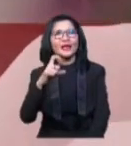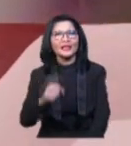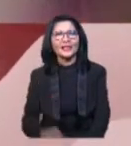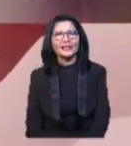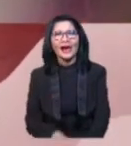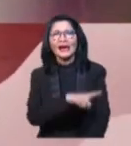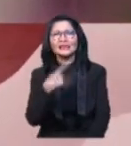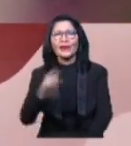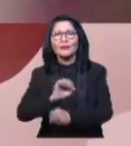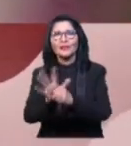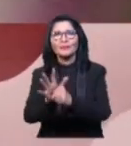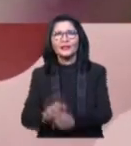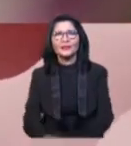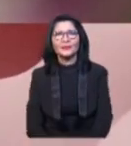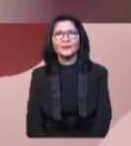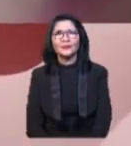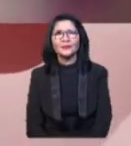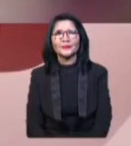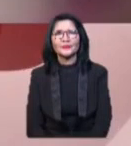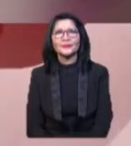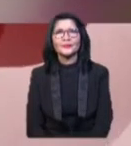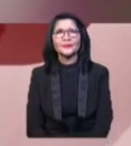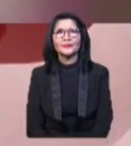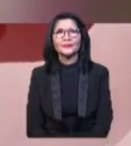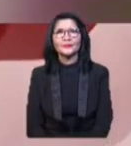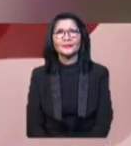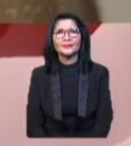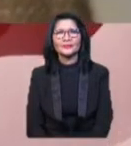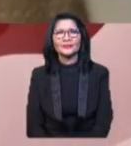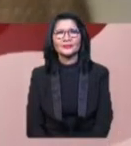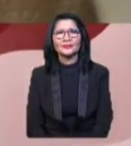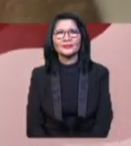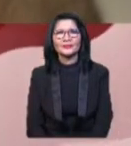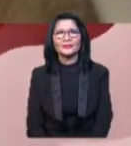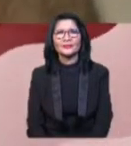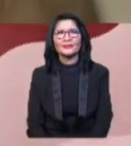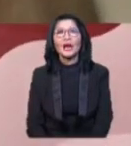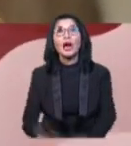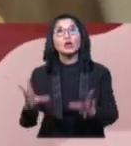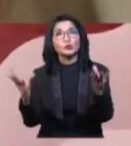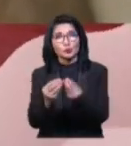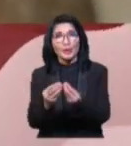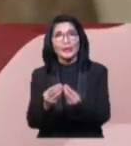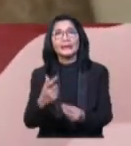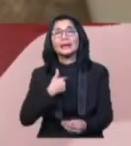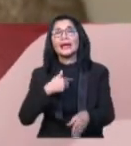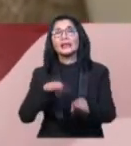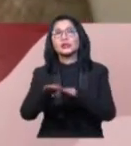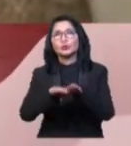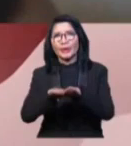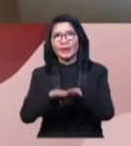lakukan selama pandemi, dan konten kita juga kita sesuaikan. Kita kan